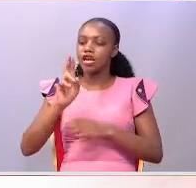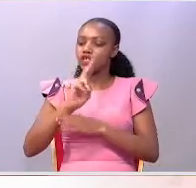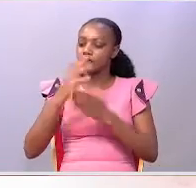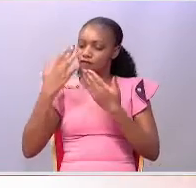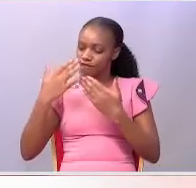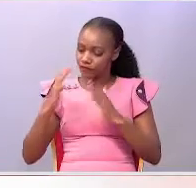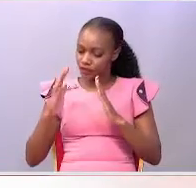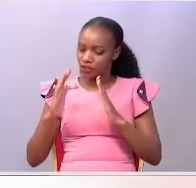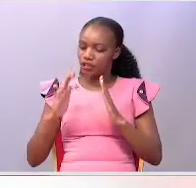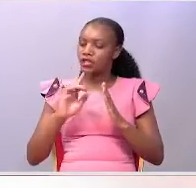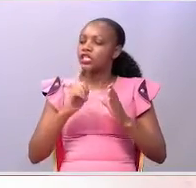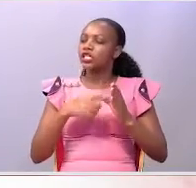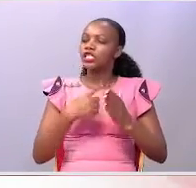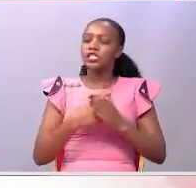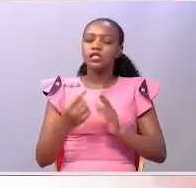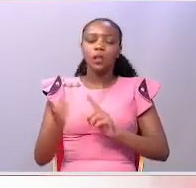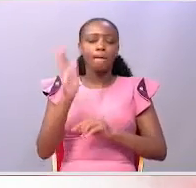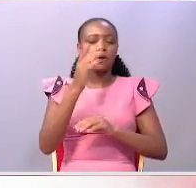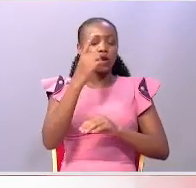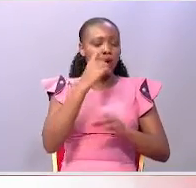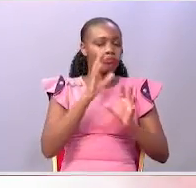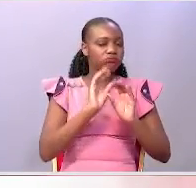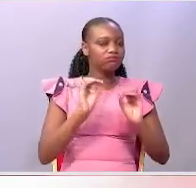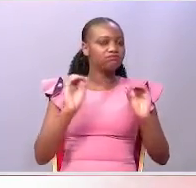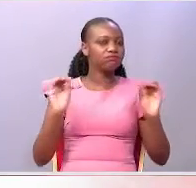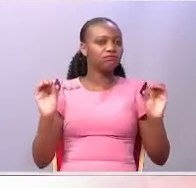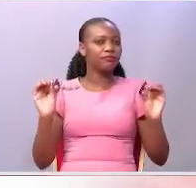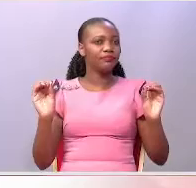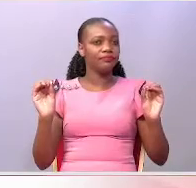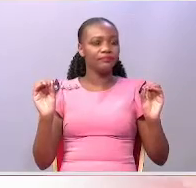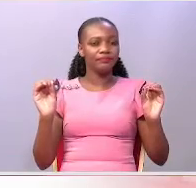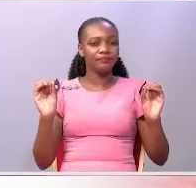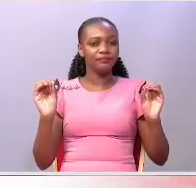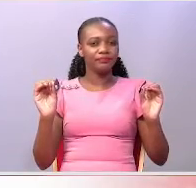inje. Bado sijui bado nikuwa na mimba bado.